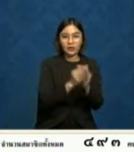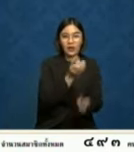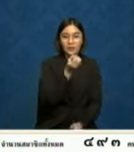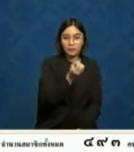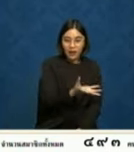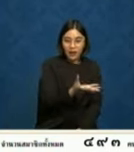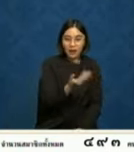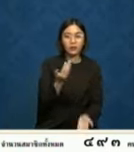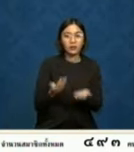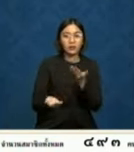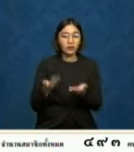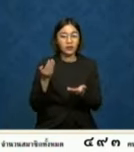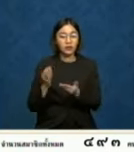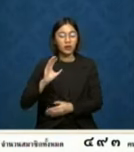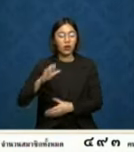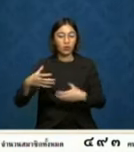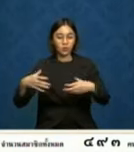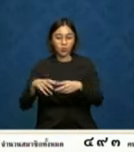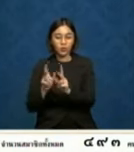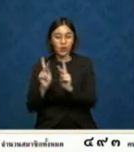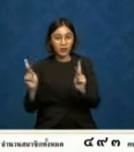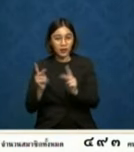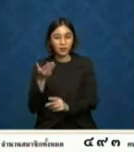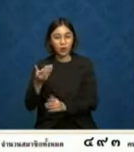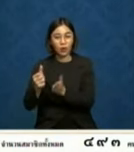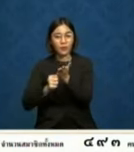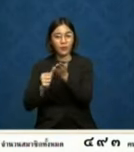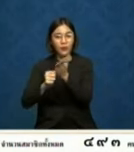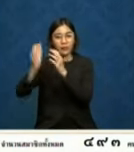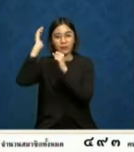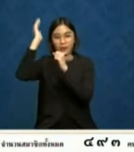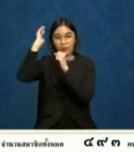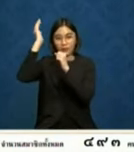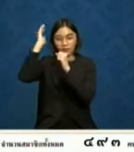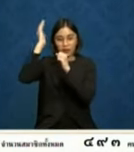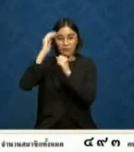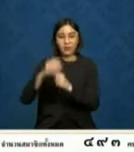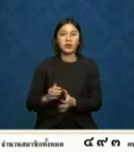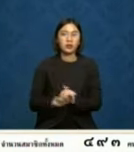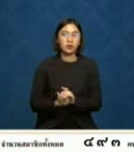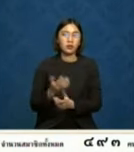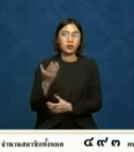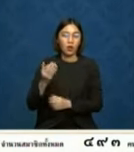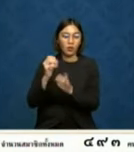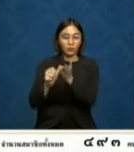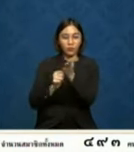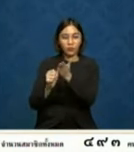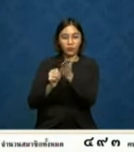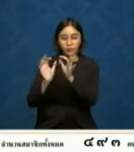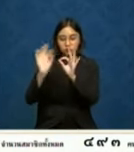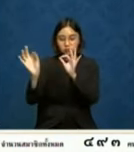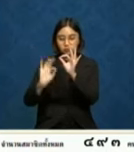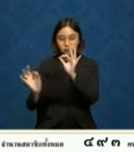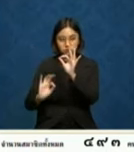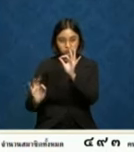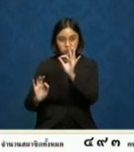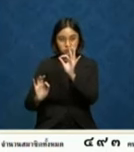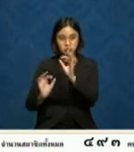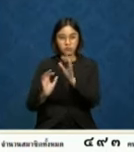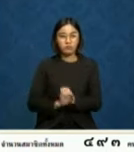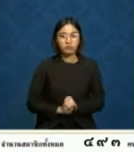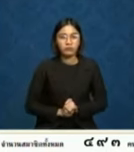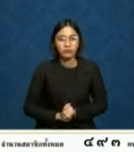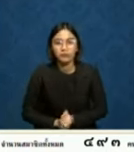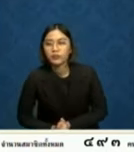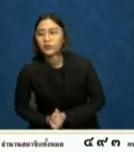ข้างมากหรือของกรรมาธิการที่ขอสงวนความเห็นและผู้แปรยติที่ขอสงวที่ขอสงวนคำแปรยตินะครับ